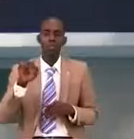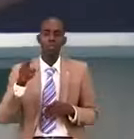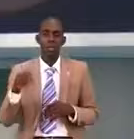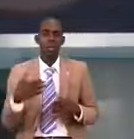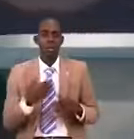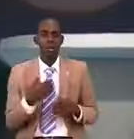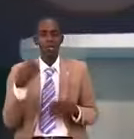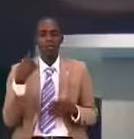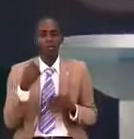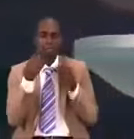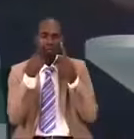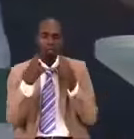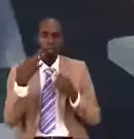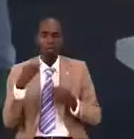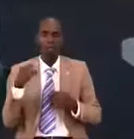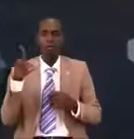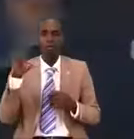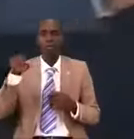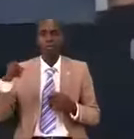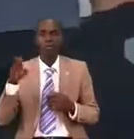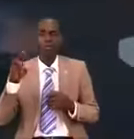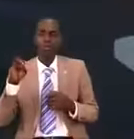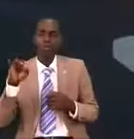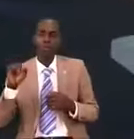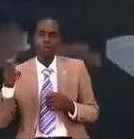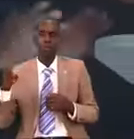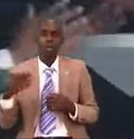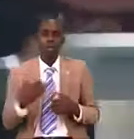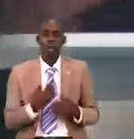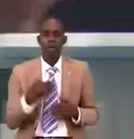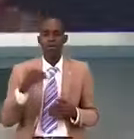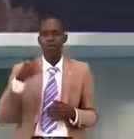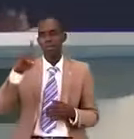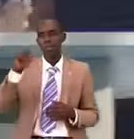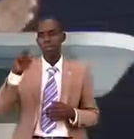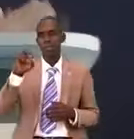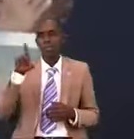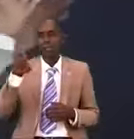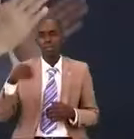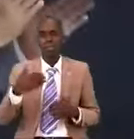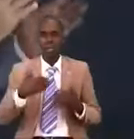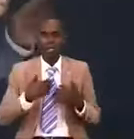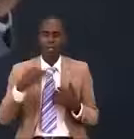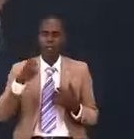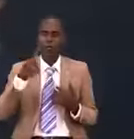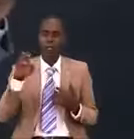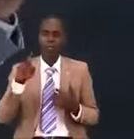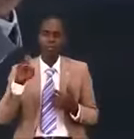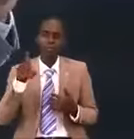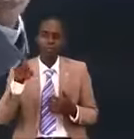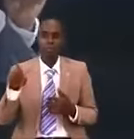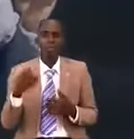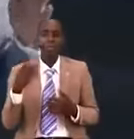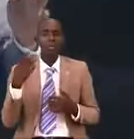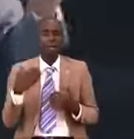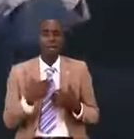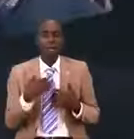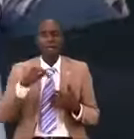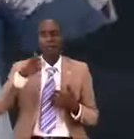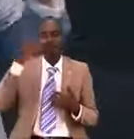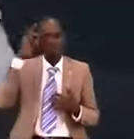mineurs Matthieu Luc Jean a des apôtres Romains jusqu'à l'Apocalypse maintenant ce n'est plus limité